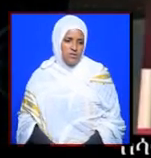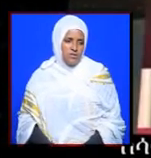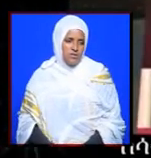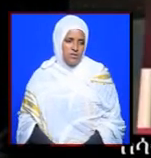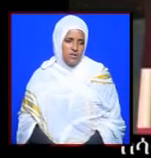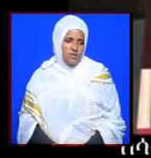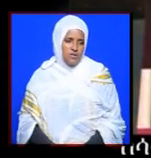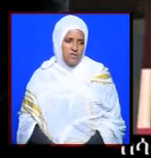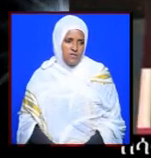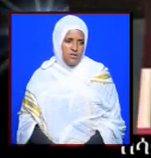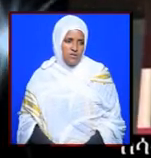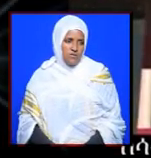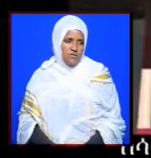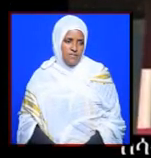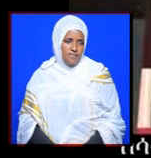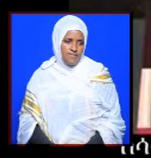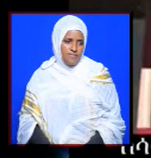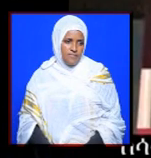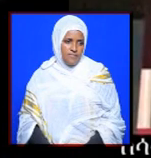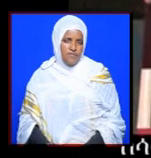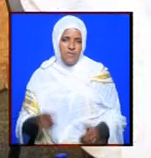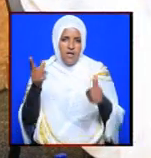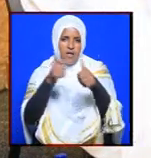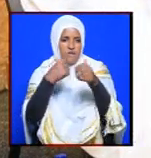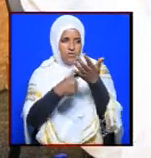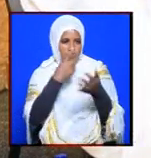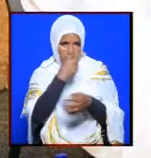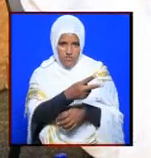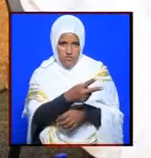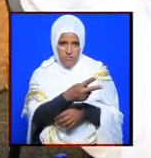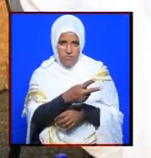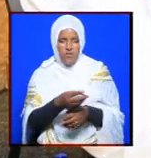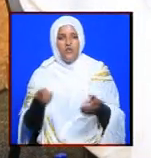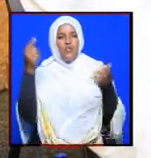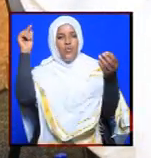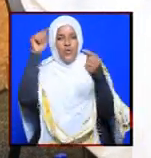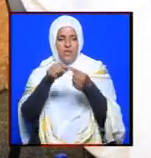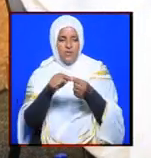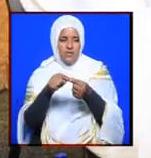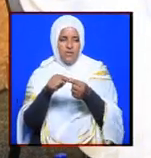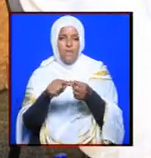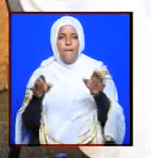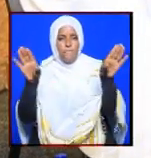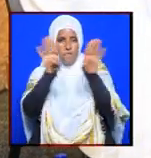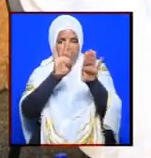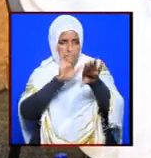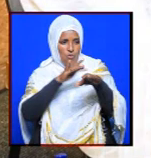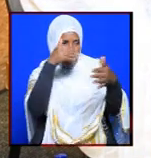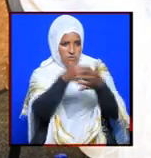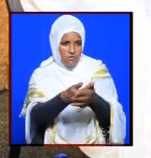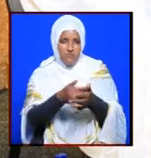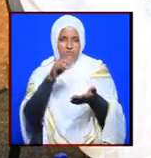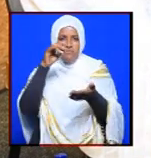ኢትዮጵያ የአፍሪካ ባህላዊ ሃይማኖት እንድትሆን ሳትታደስ አንዱ ይሄ ነው። ወደ መዝጊያው